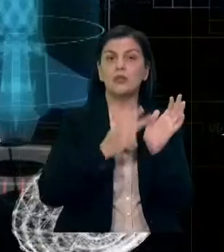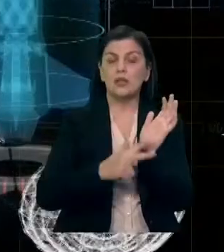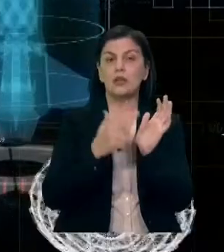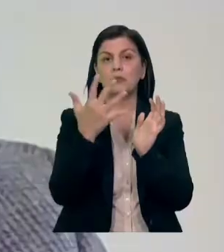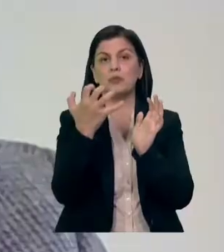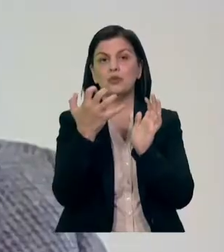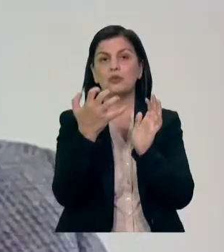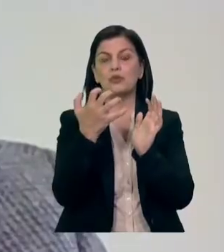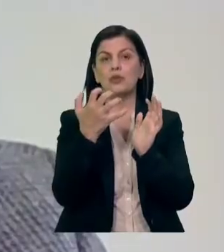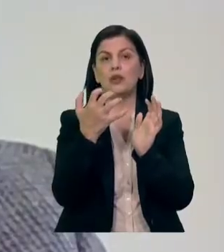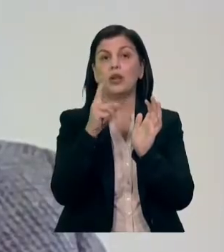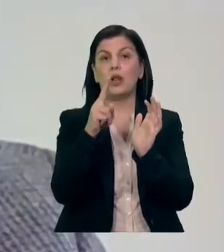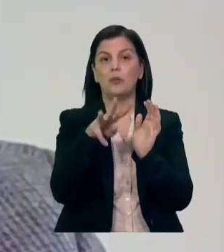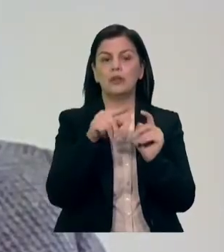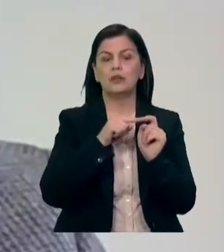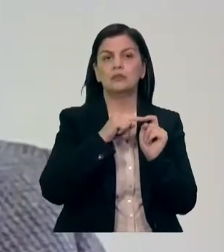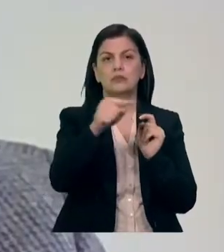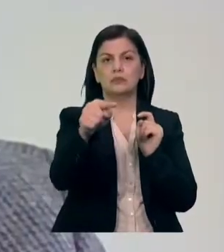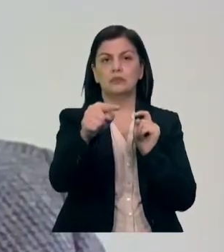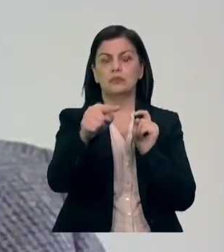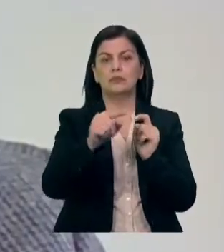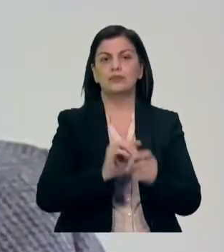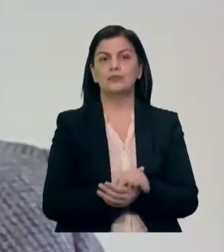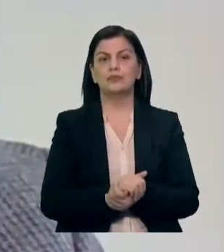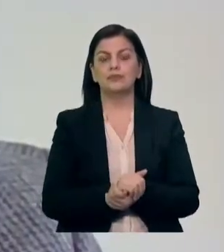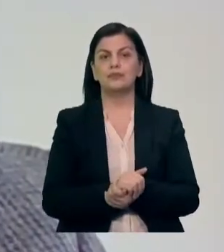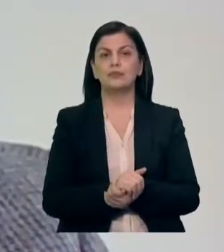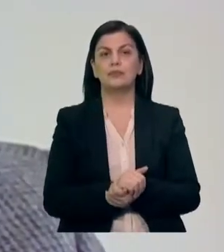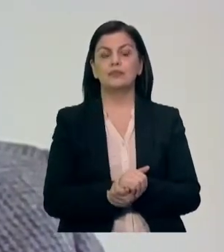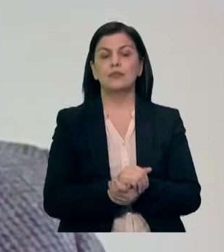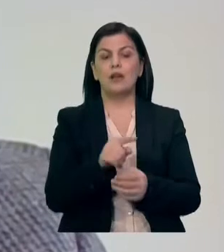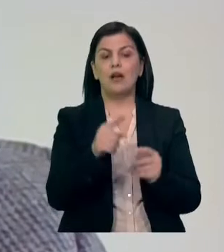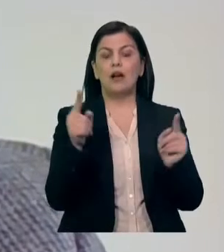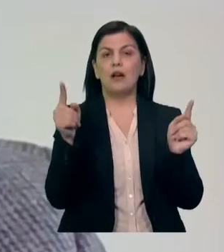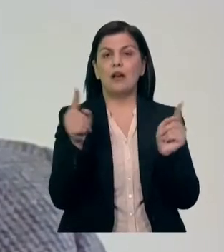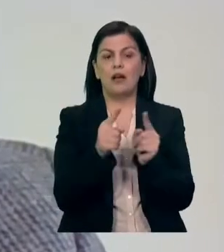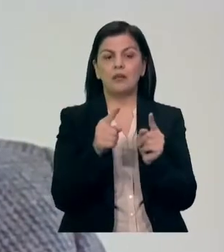kilometrdir. Kısa ve orta vade mesafeli, menzilli